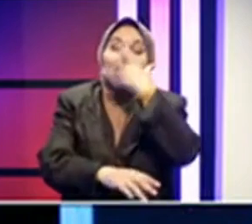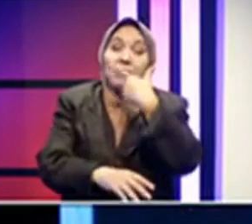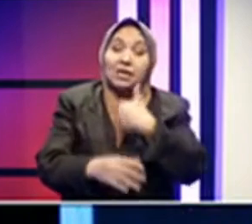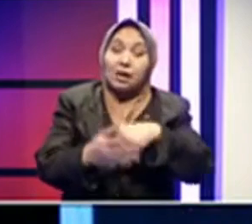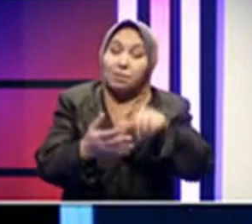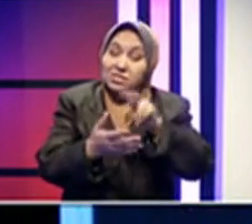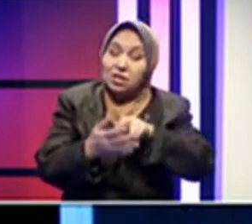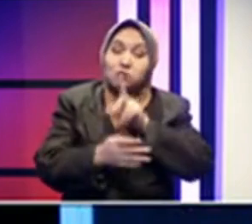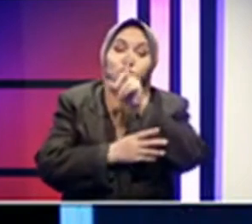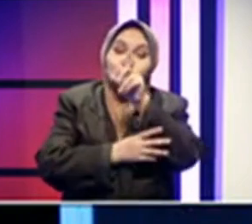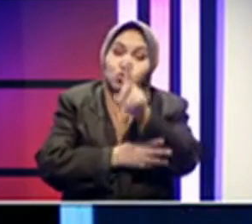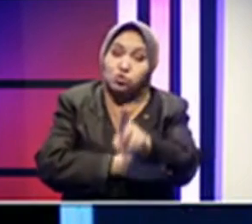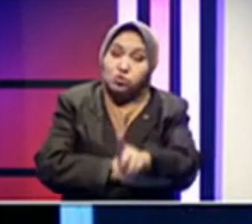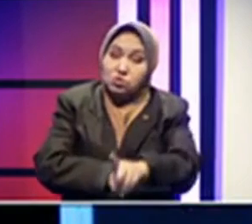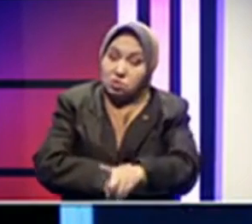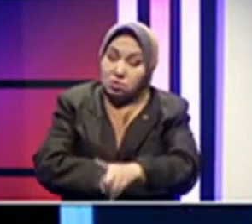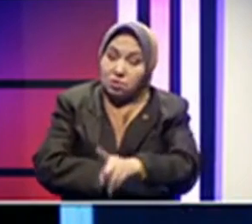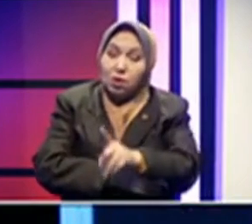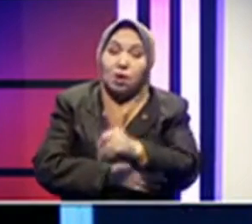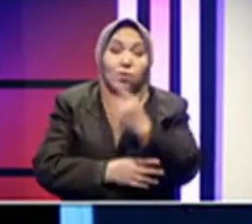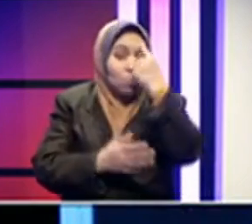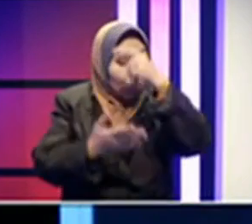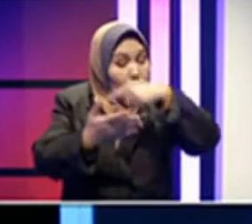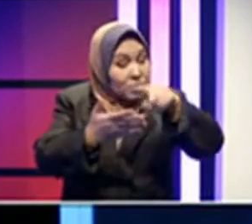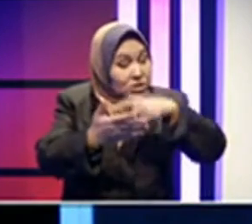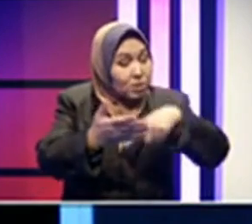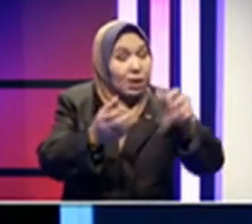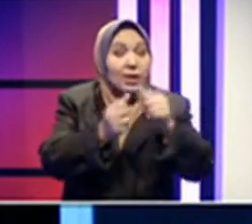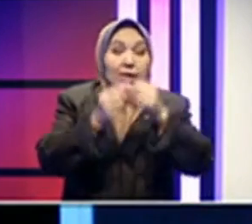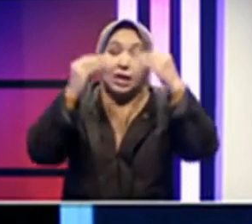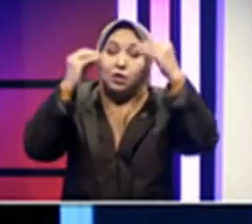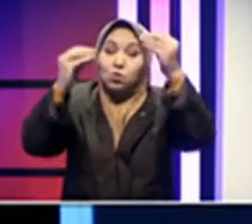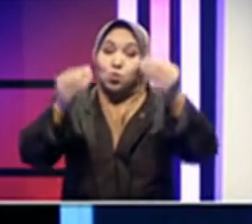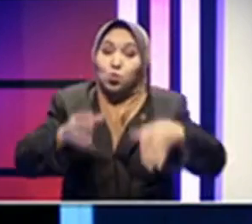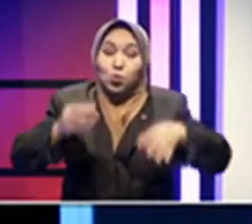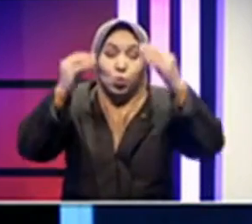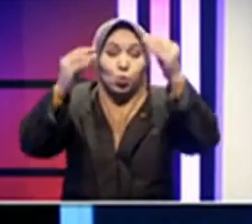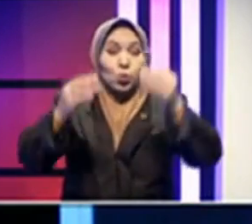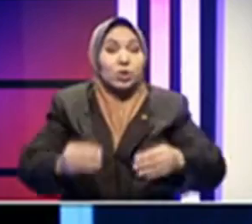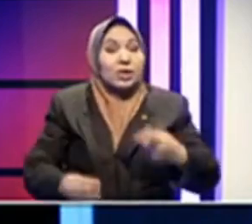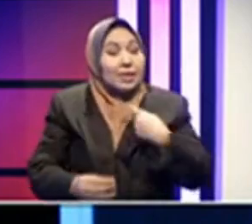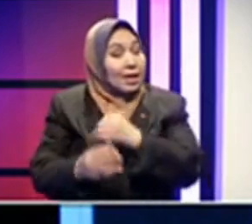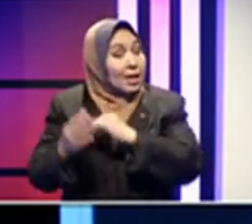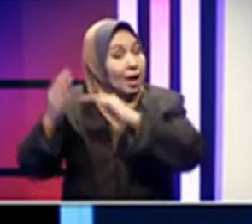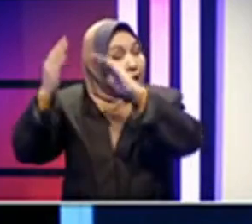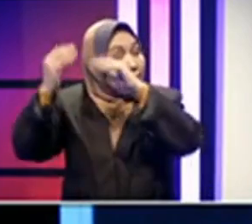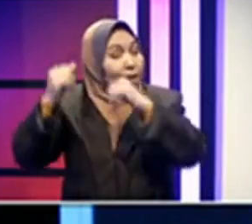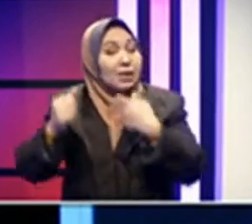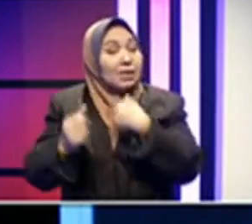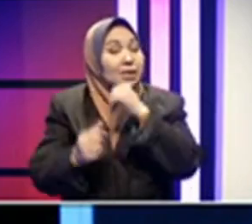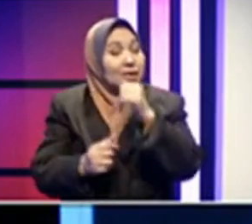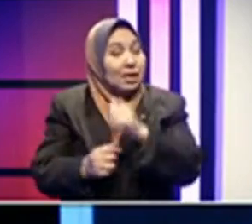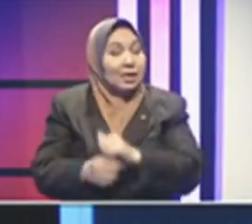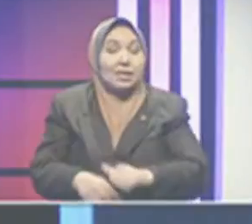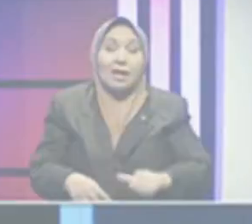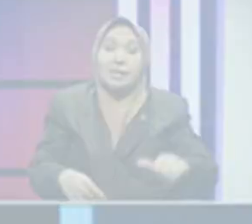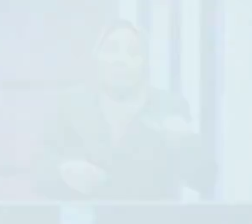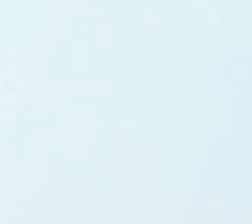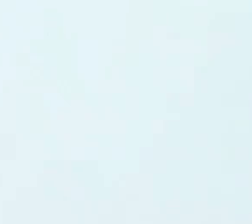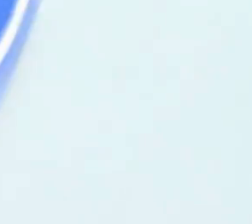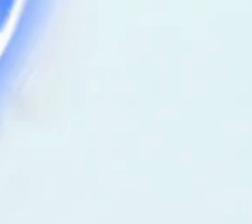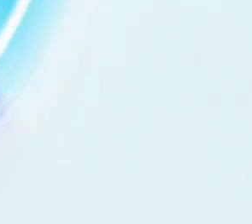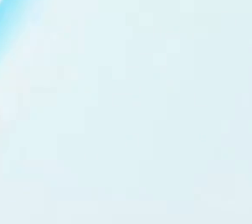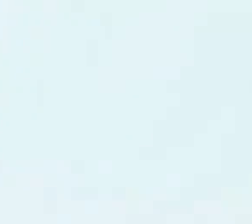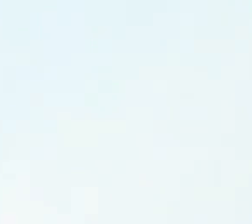nah pastinya jemput untuk menyimaknya dengan guru-guru kita mudah-mudahan kita berjaya syaa Allah wallahualam terima